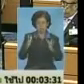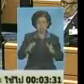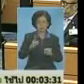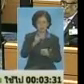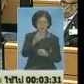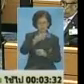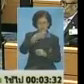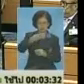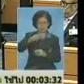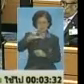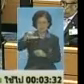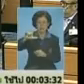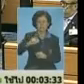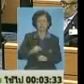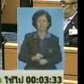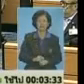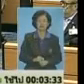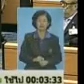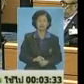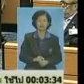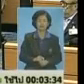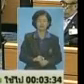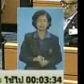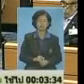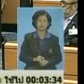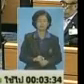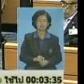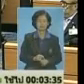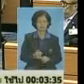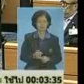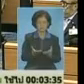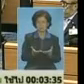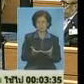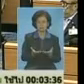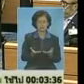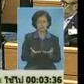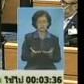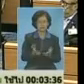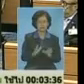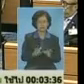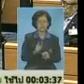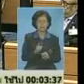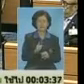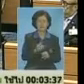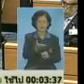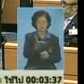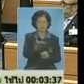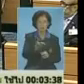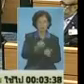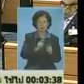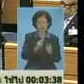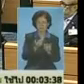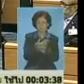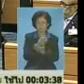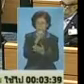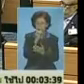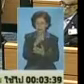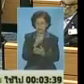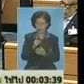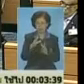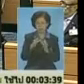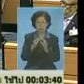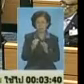านนะครับพอประเด็นนี้บอกว่าไม่น่าจะใช่เนี่ยท่านไปประเด็นไหนทราบไหมครับท่านก็ไปประเด็นบอกว่าบ